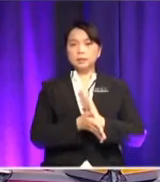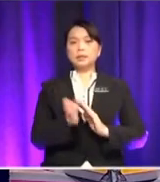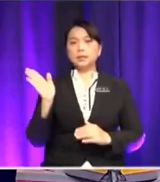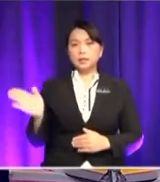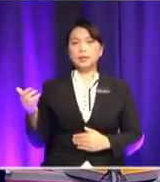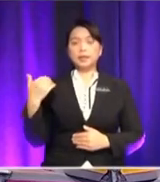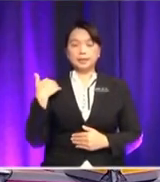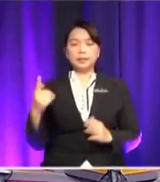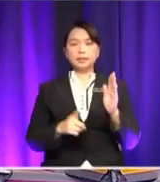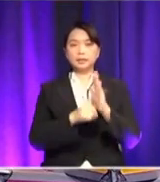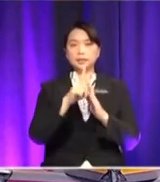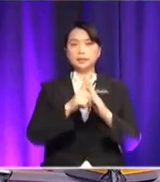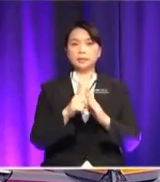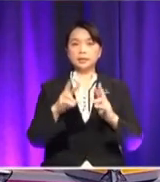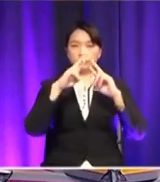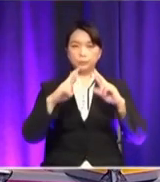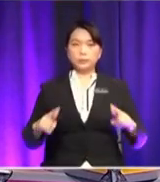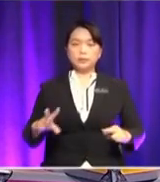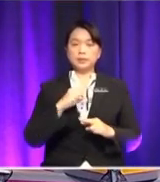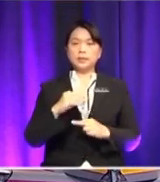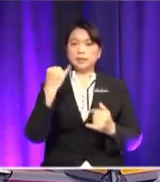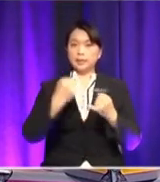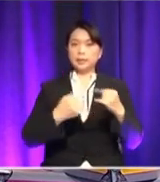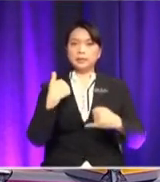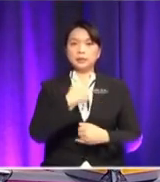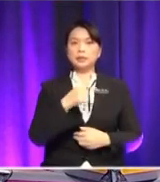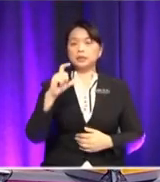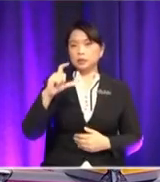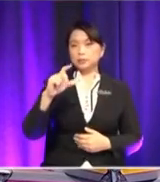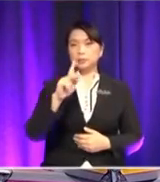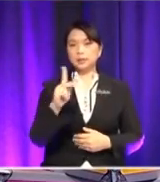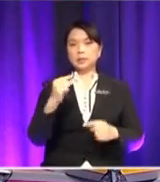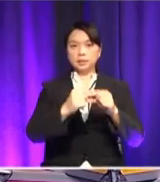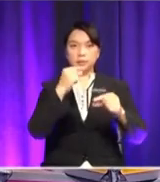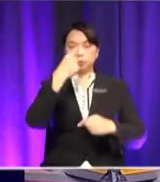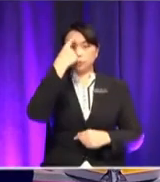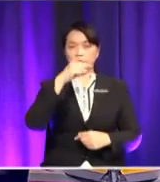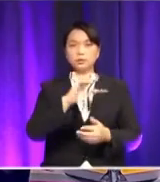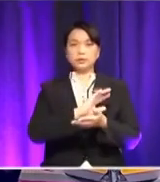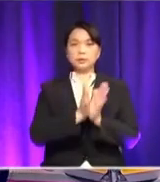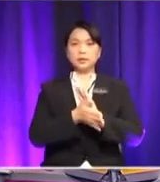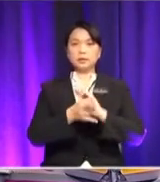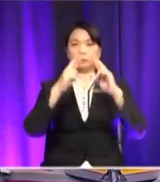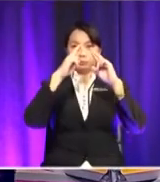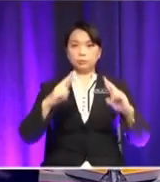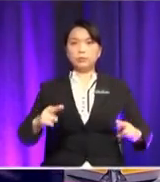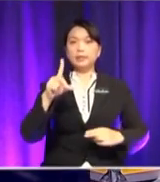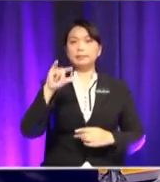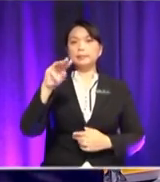Bumbung dan lah sekali kita tebalkan garis yang membentuk Bumbung Dimas Oke